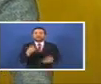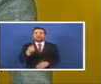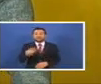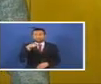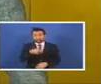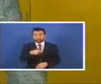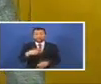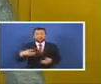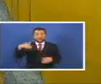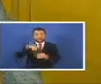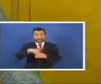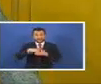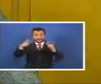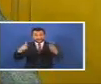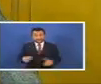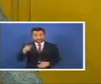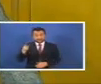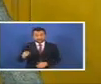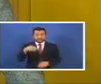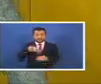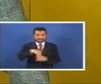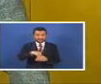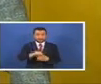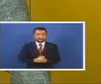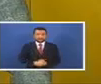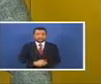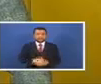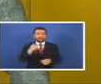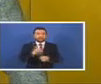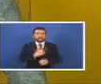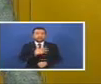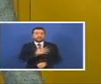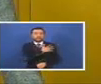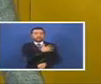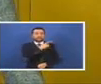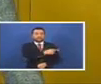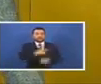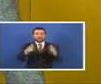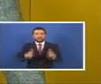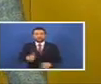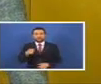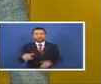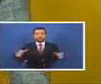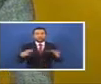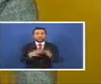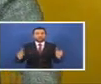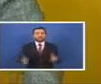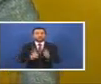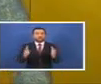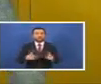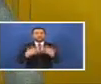Bu meclis çatısı altında, genel kurulda, şurada, grup toplantı